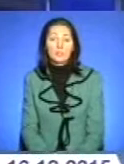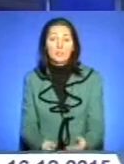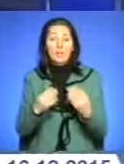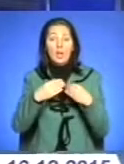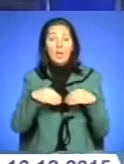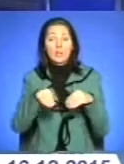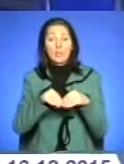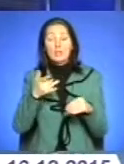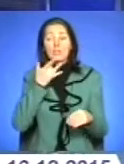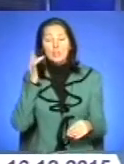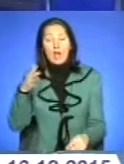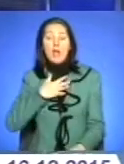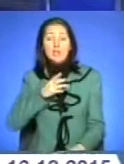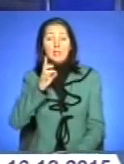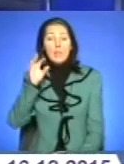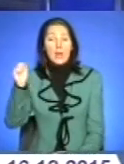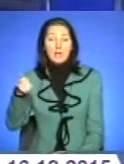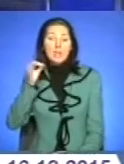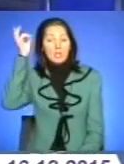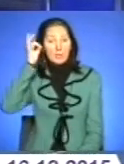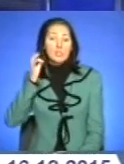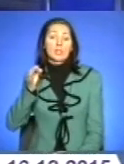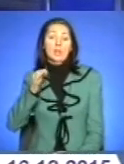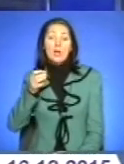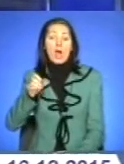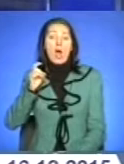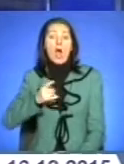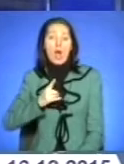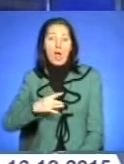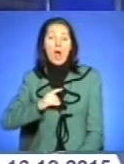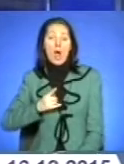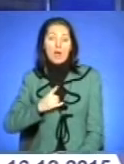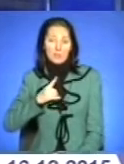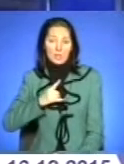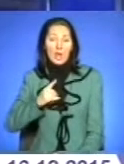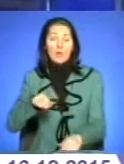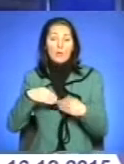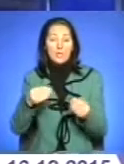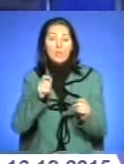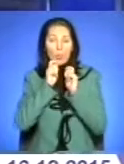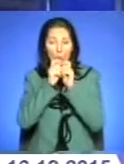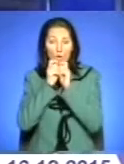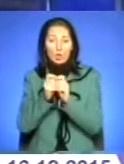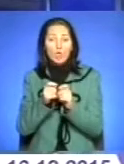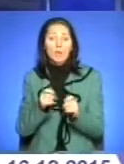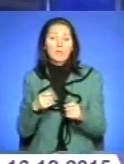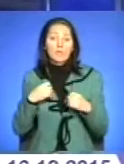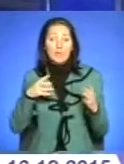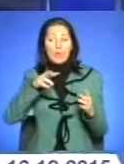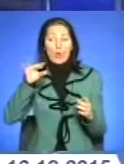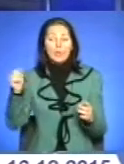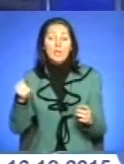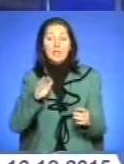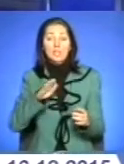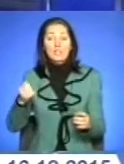Родини зі США, Канади, Бельгії, Німеччини, Великобританії та Австралії передали подарунки до свята Миколая дітям військових та переселенців. Акцію «Теплом